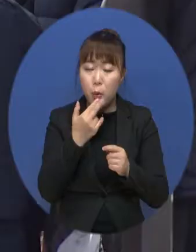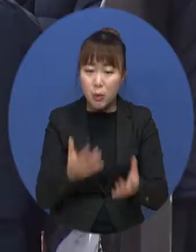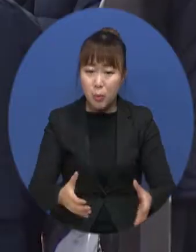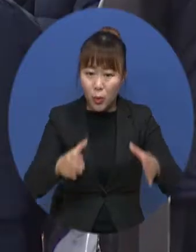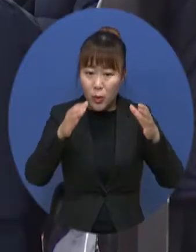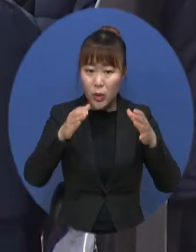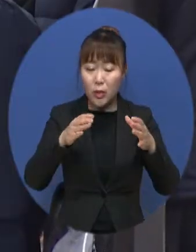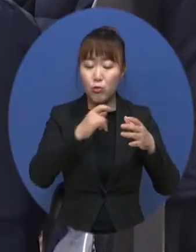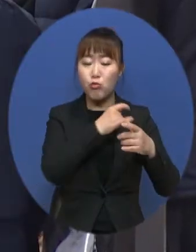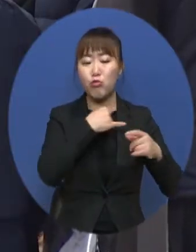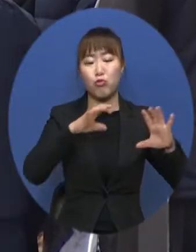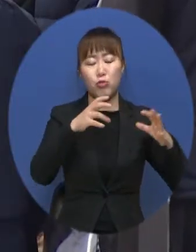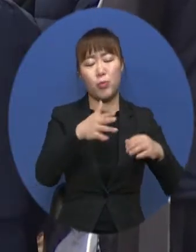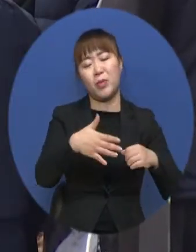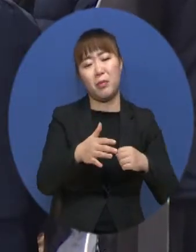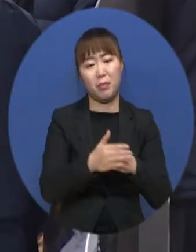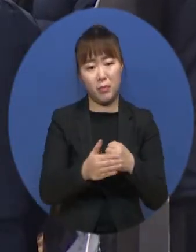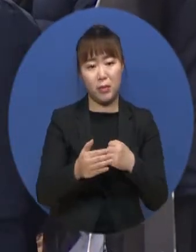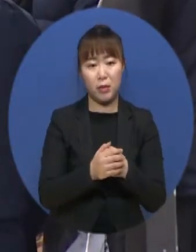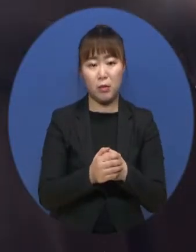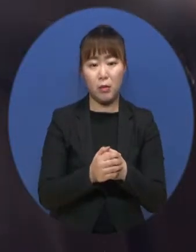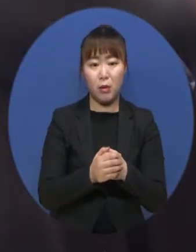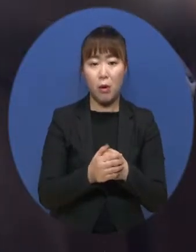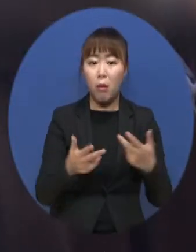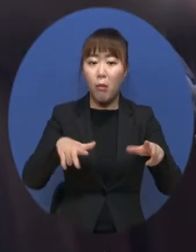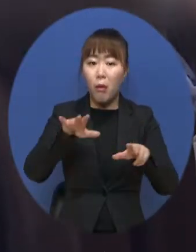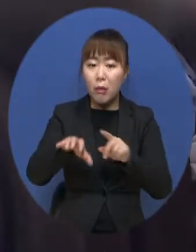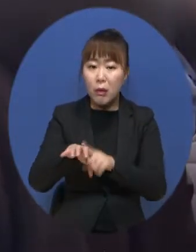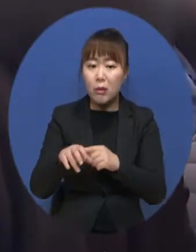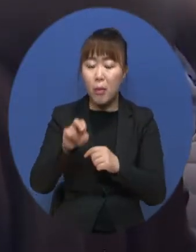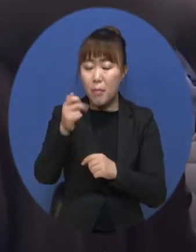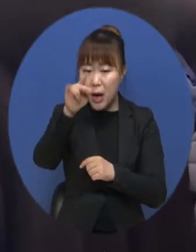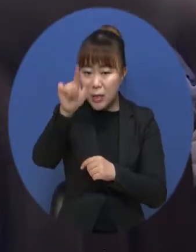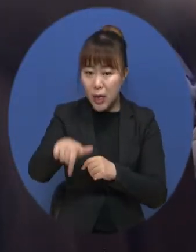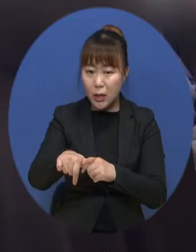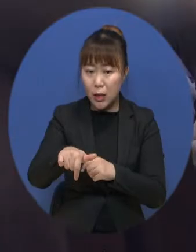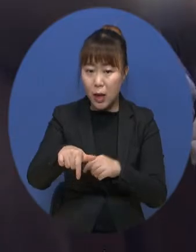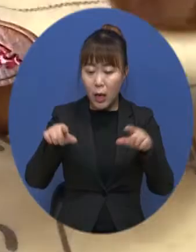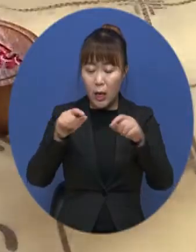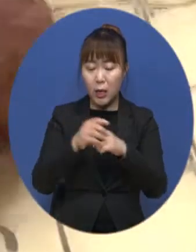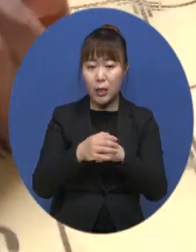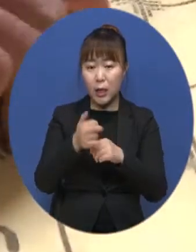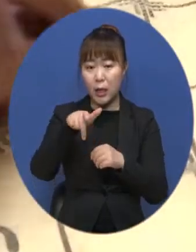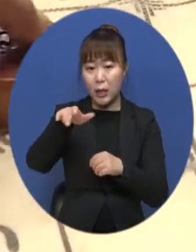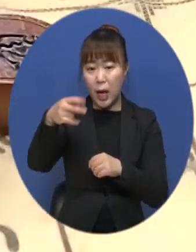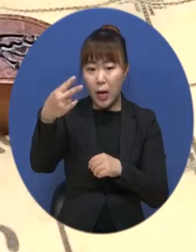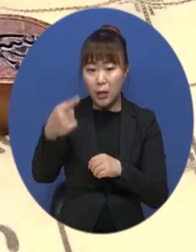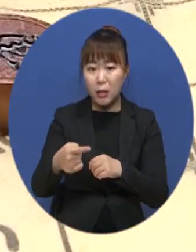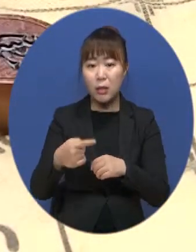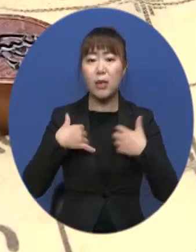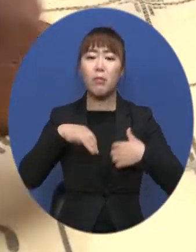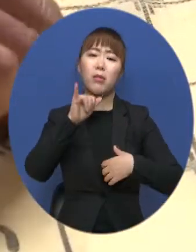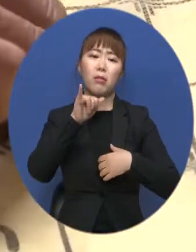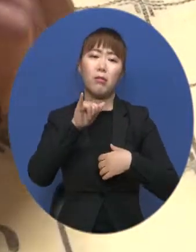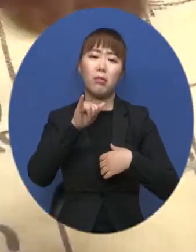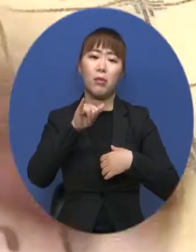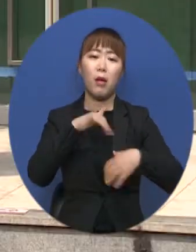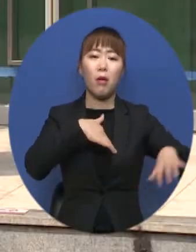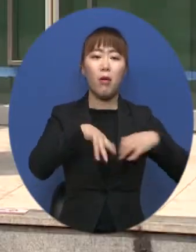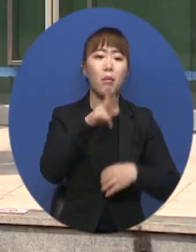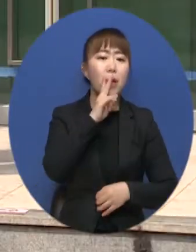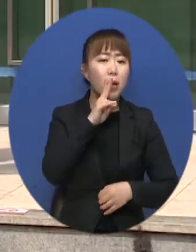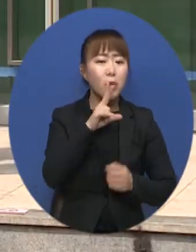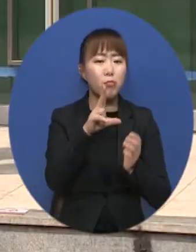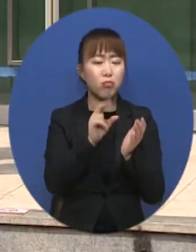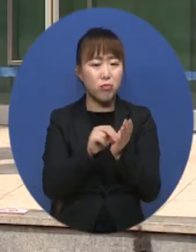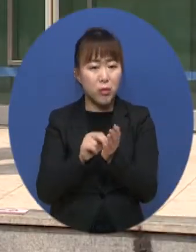나라에서는. 한낱 공원에서 마장이나 카드게임 등을 즐기는 주민도 볼 수 있습니다. 거리 흡연이나 민원 문제